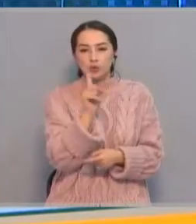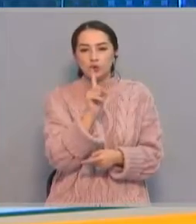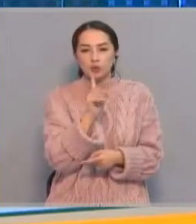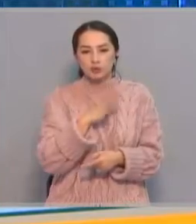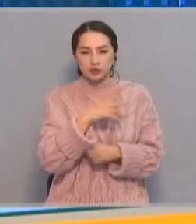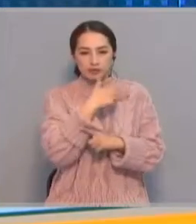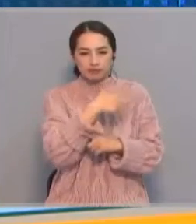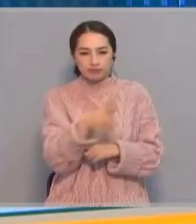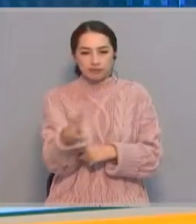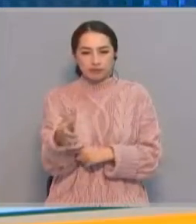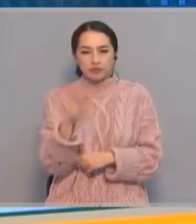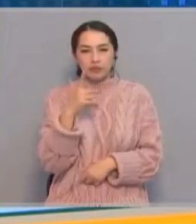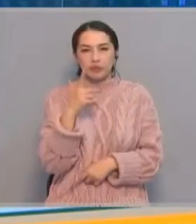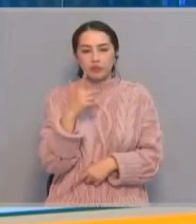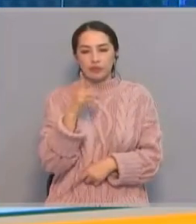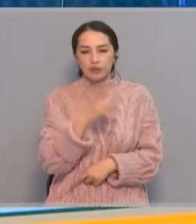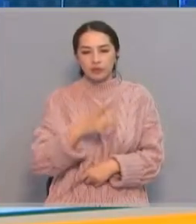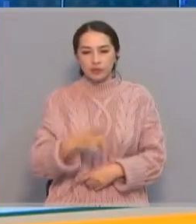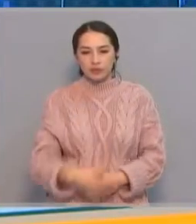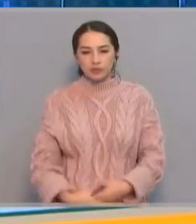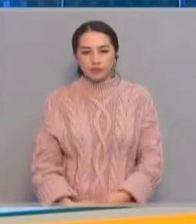результативной реализацией госпрограммы в районе.